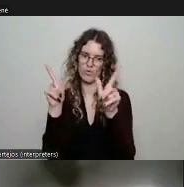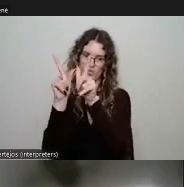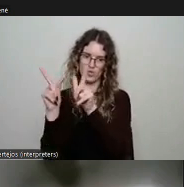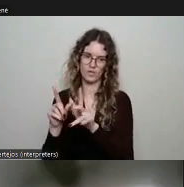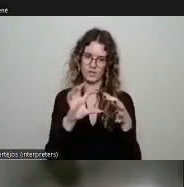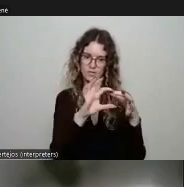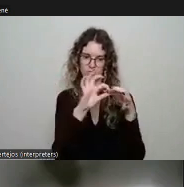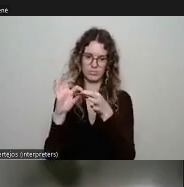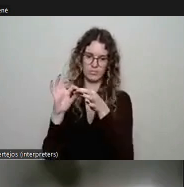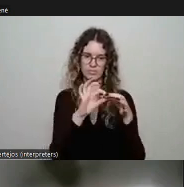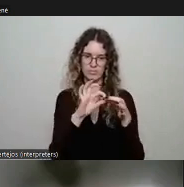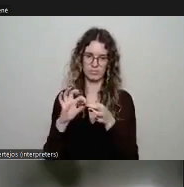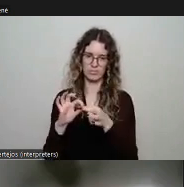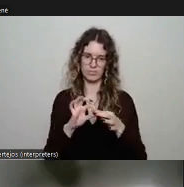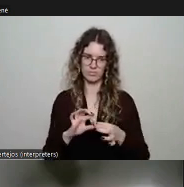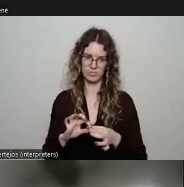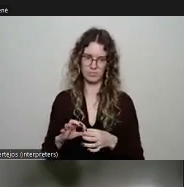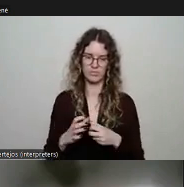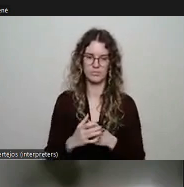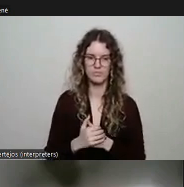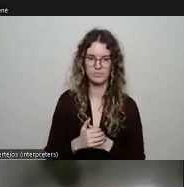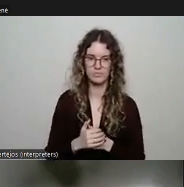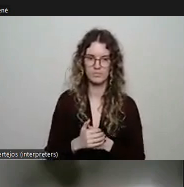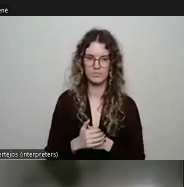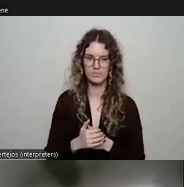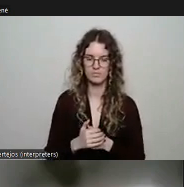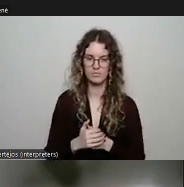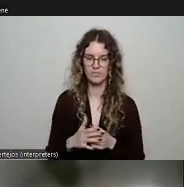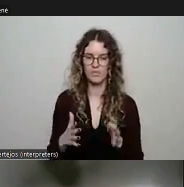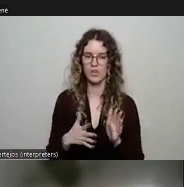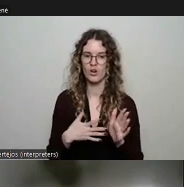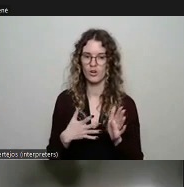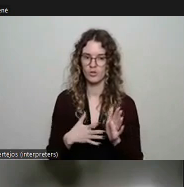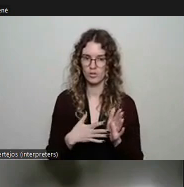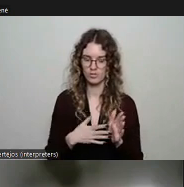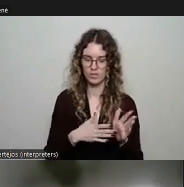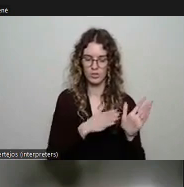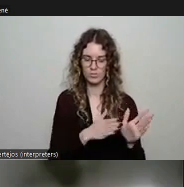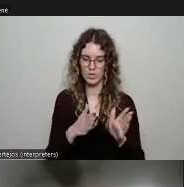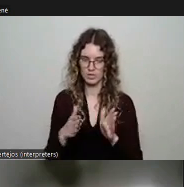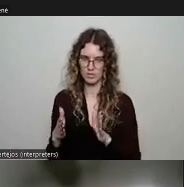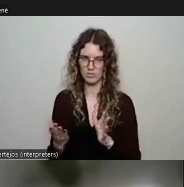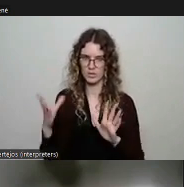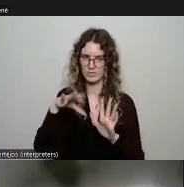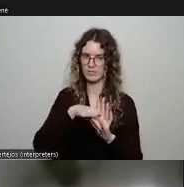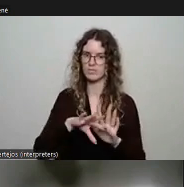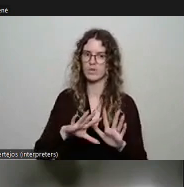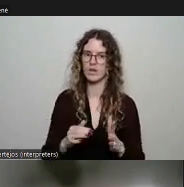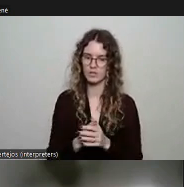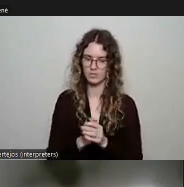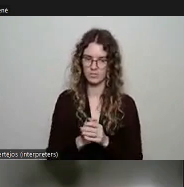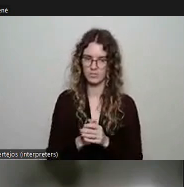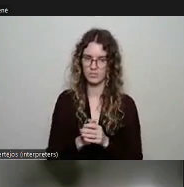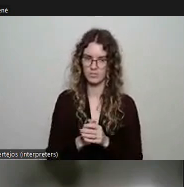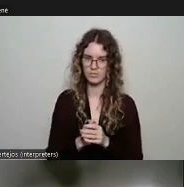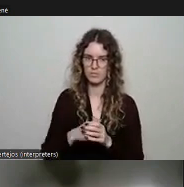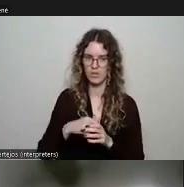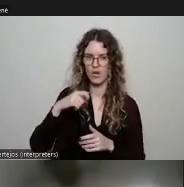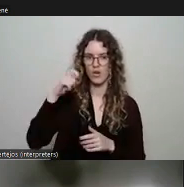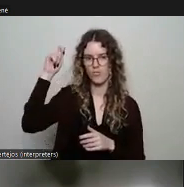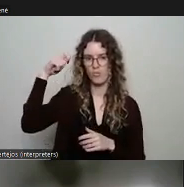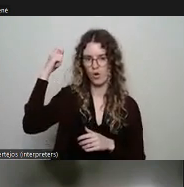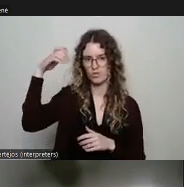dar prieš kuriant programas. Toliau į nuseklumą įeina ir atitinkamų mokslų akademinė